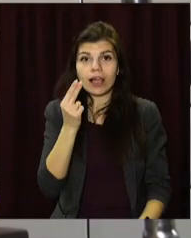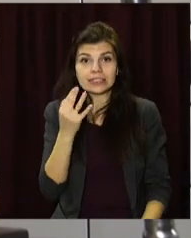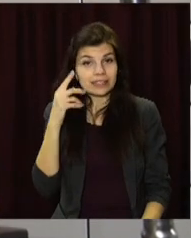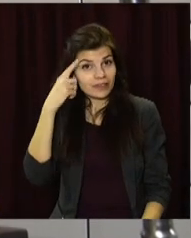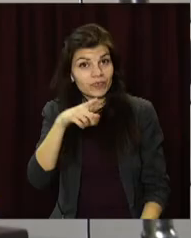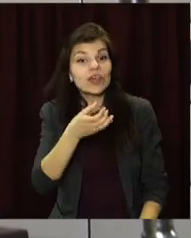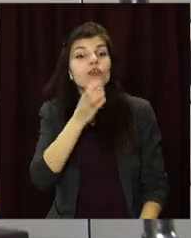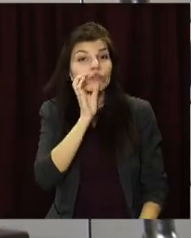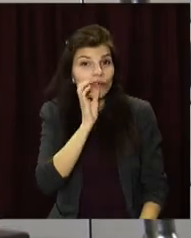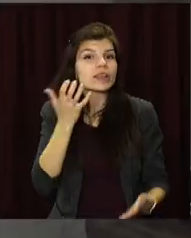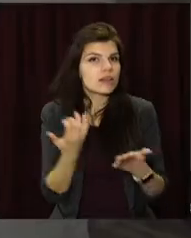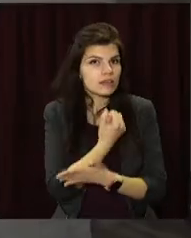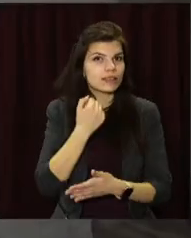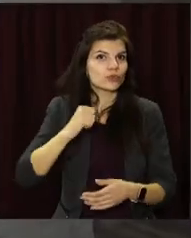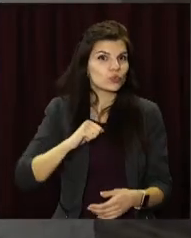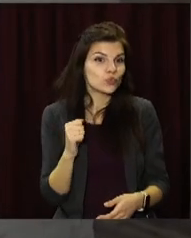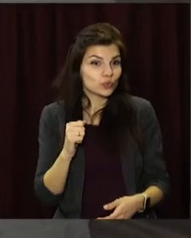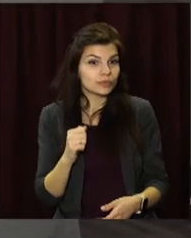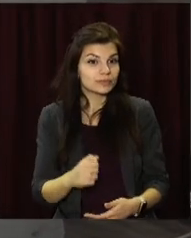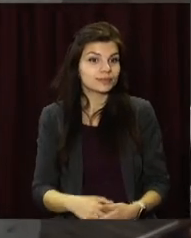«Випий каву, знайди друга».